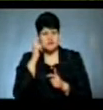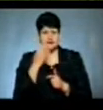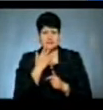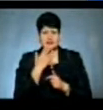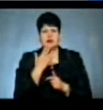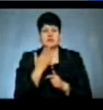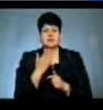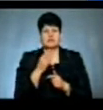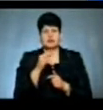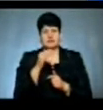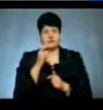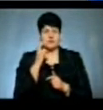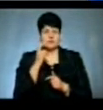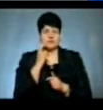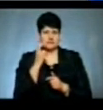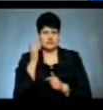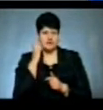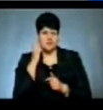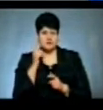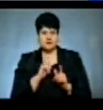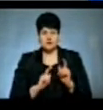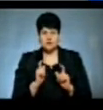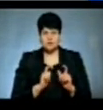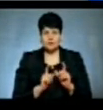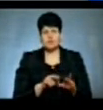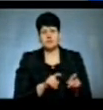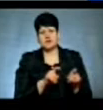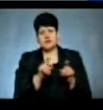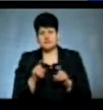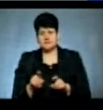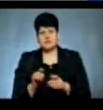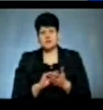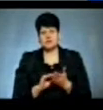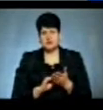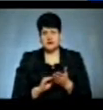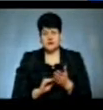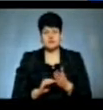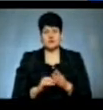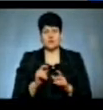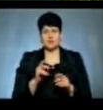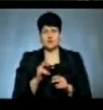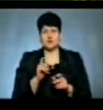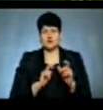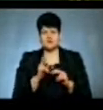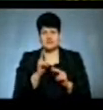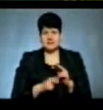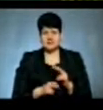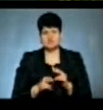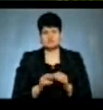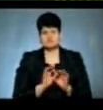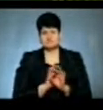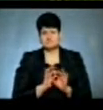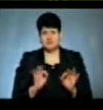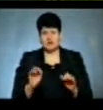Шевченка на філологічний факультет. 1955-го потім перевівся на факультет журналістики, університет закінчив з відзнакою, потім працював на